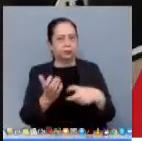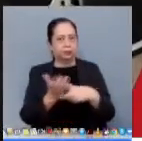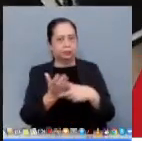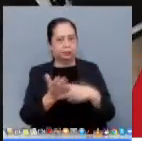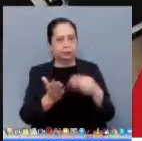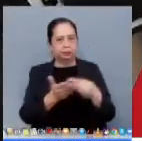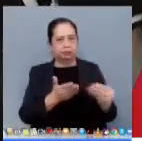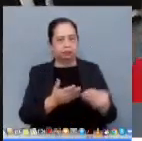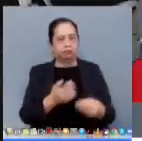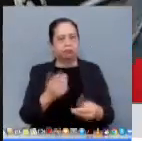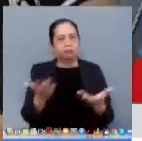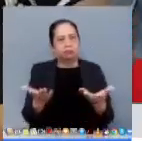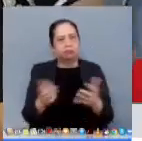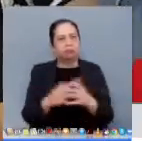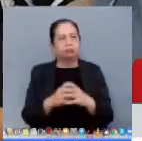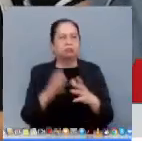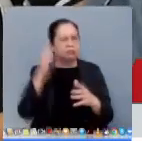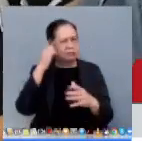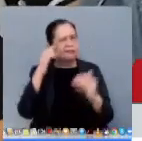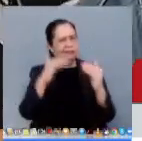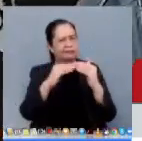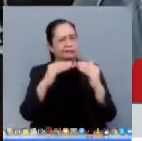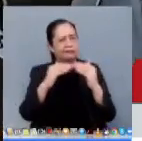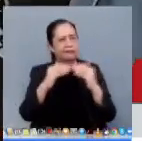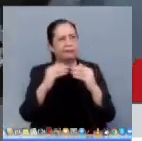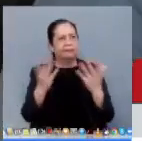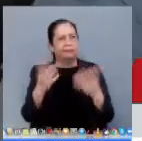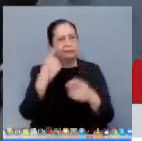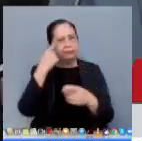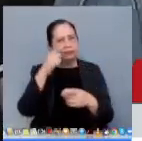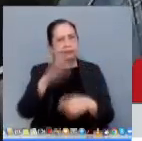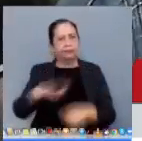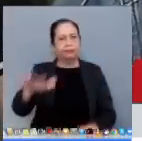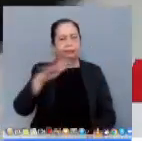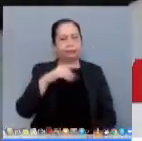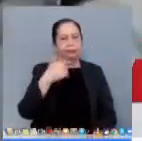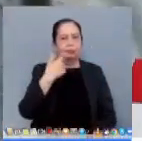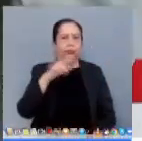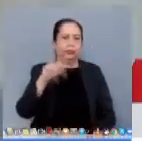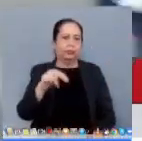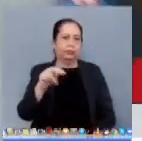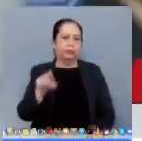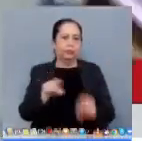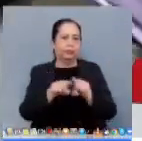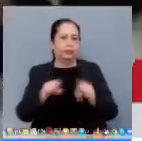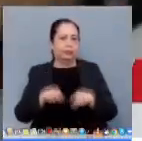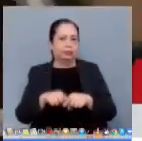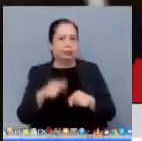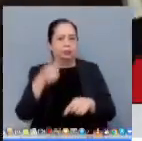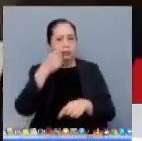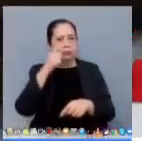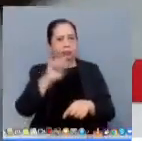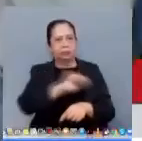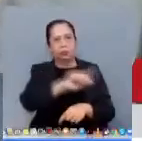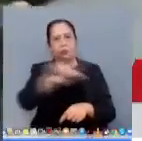just fair para naman tagto sa mga nangangailangan din. Kasi lahat naman, di